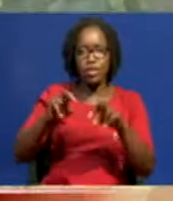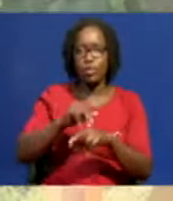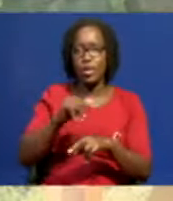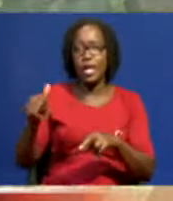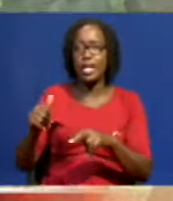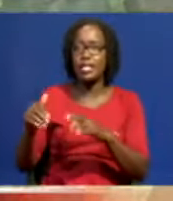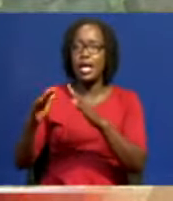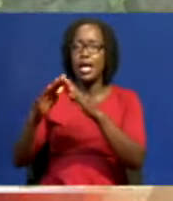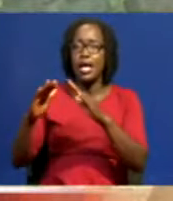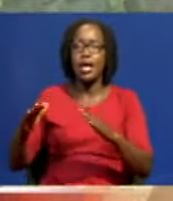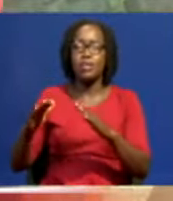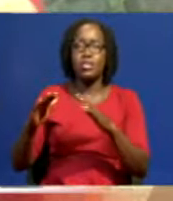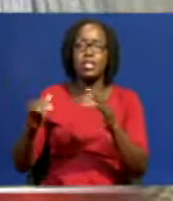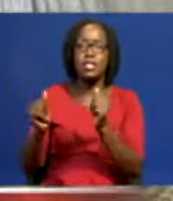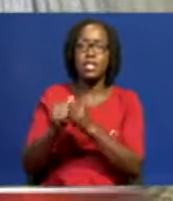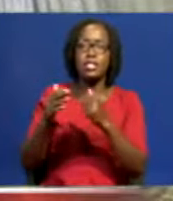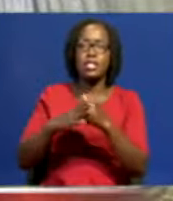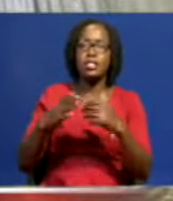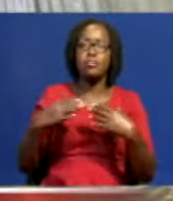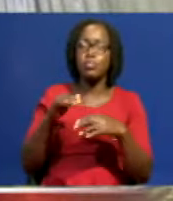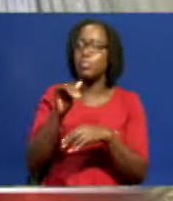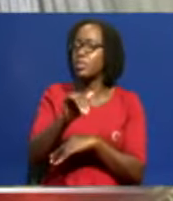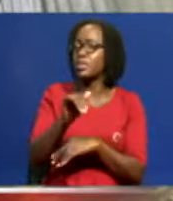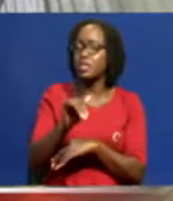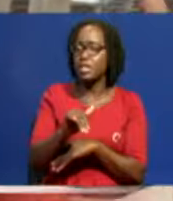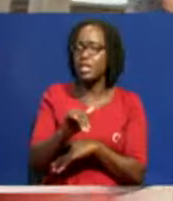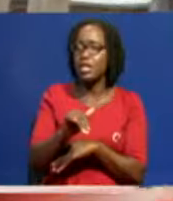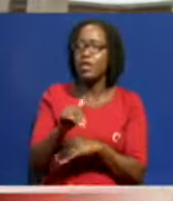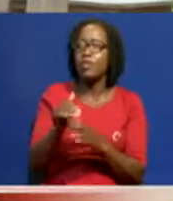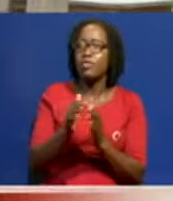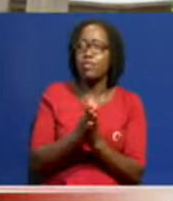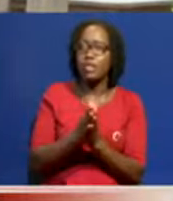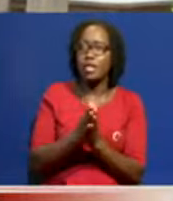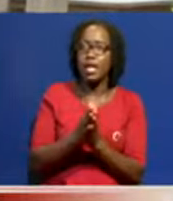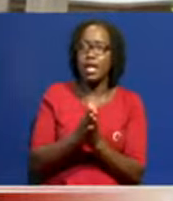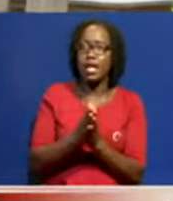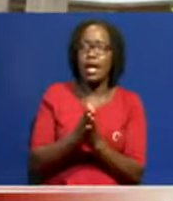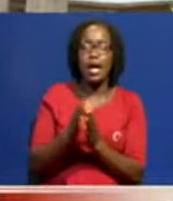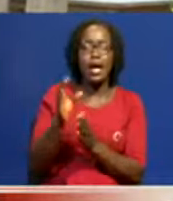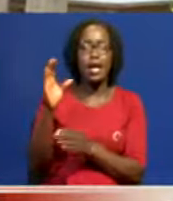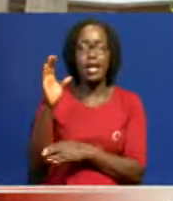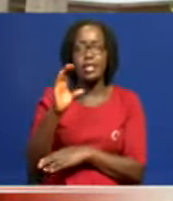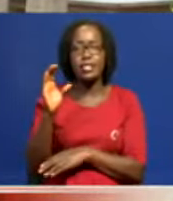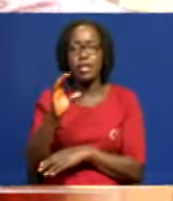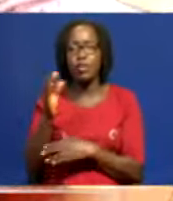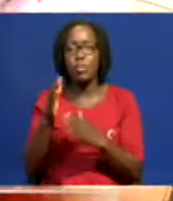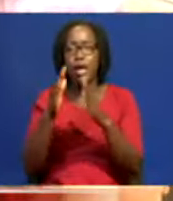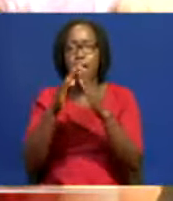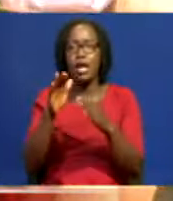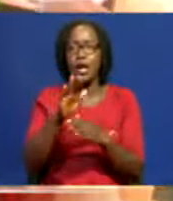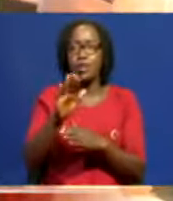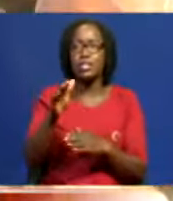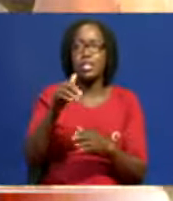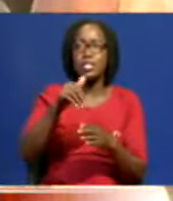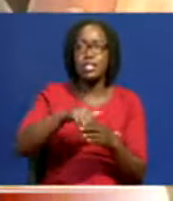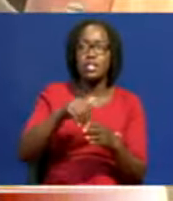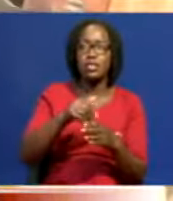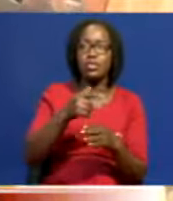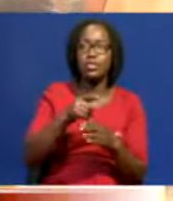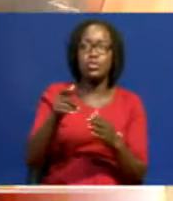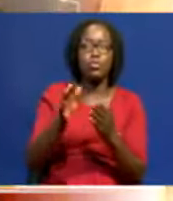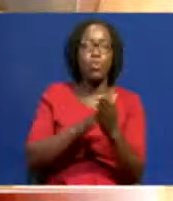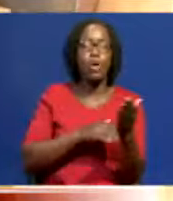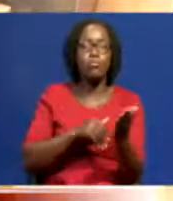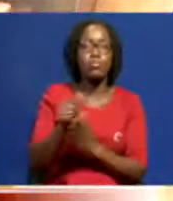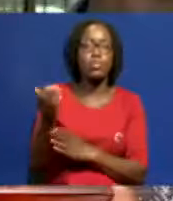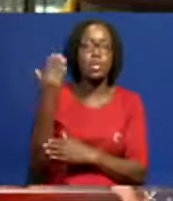makazi wakazi 19 waliosalia wa mradi wa shirika la kitaifa la ujenzi la Changamwe ambao nyumba zao zilikuwa miongoni mwa zilizobomolewa